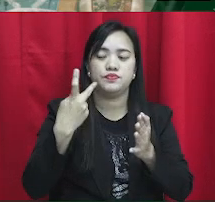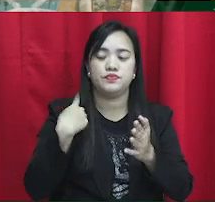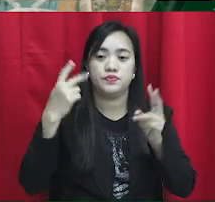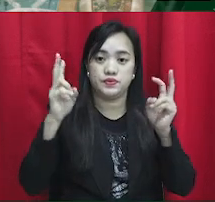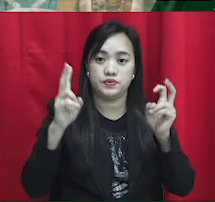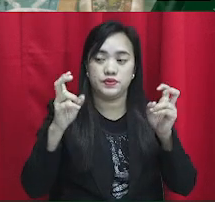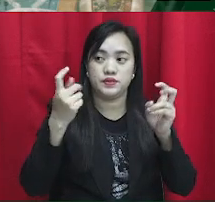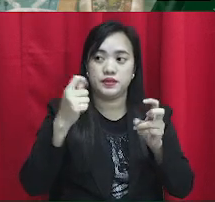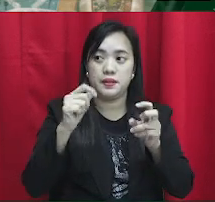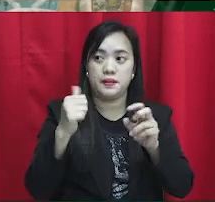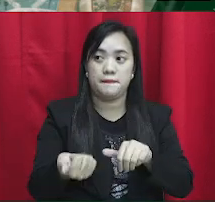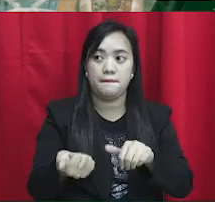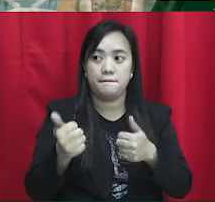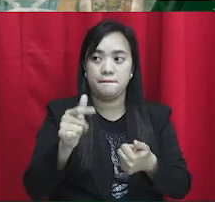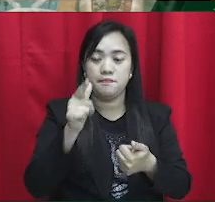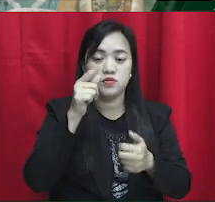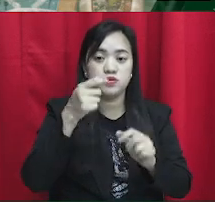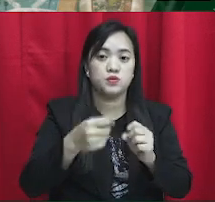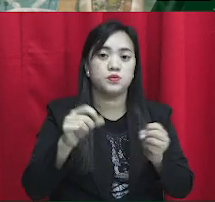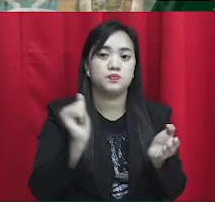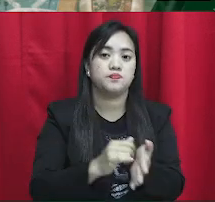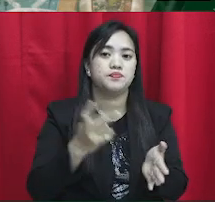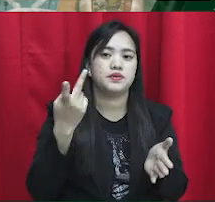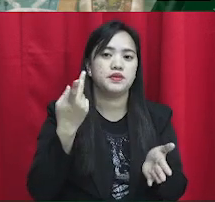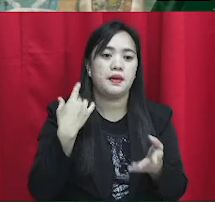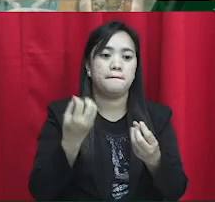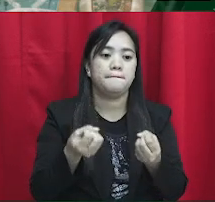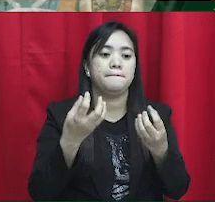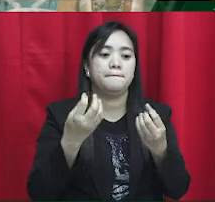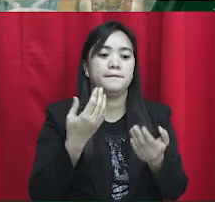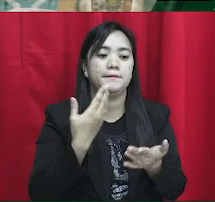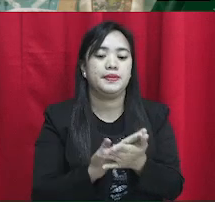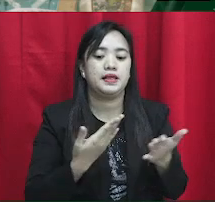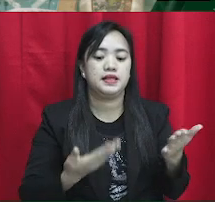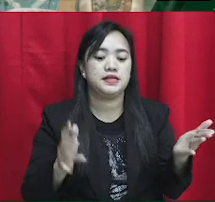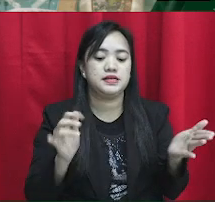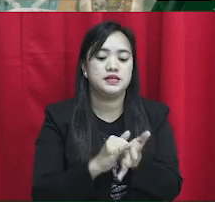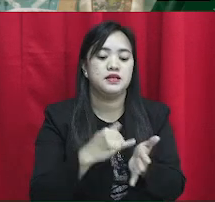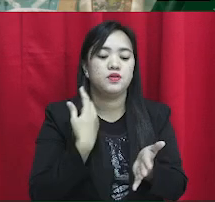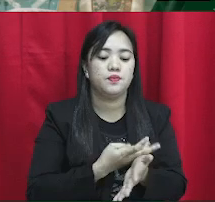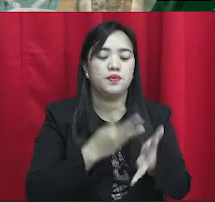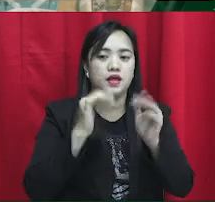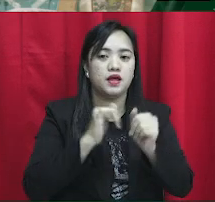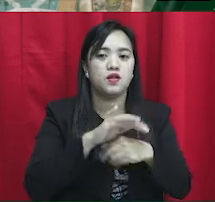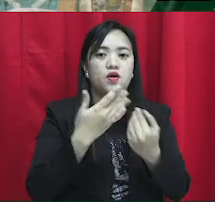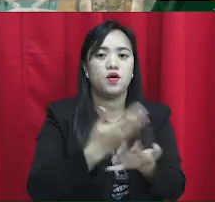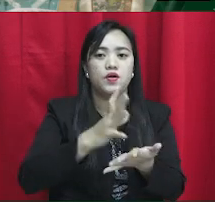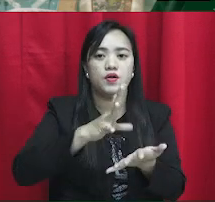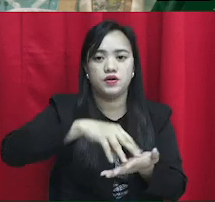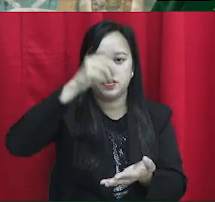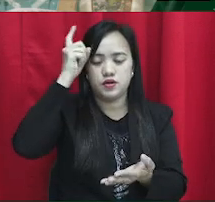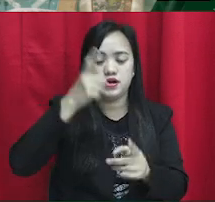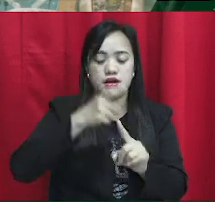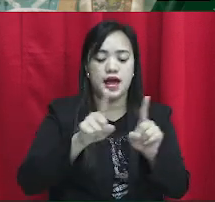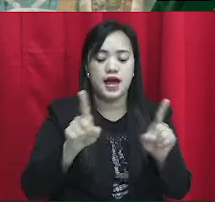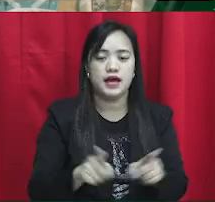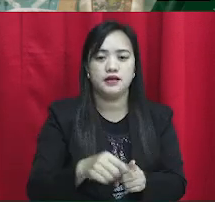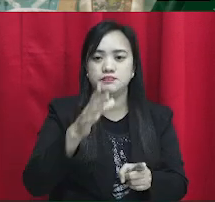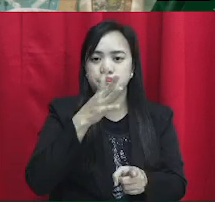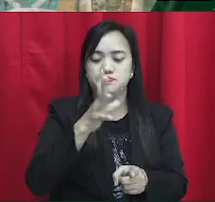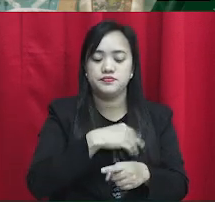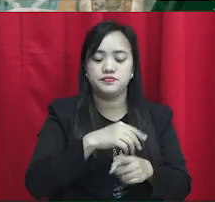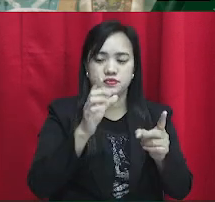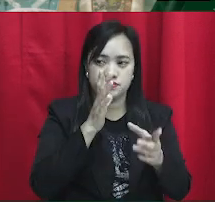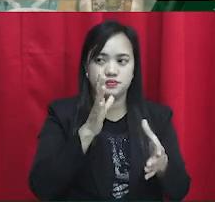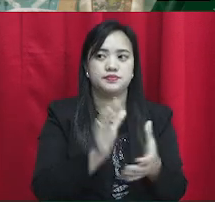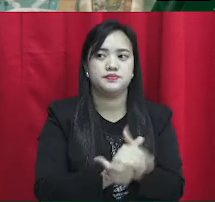na lalo pang mas marami tayong matututunan para sa ating mga pamilya bilang mga nanay at bilang mga asawang